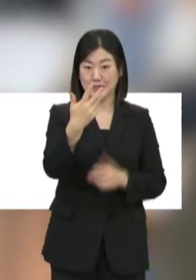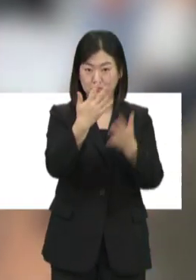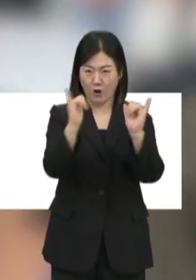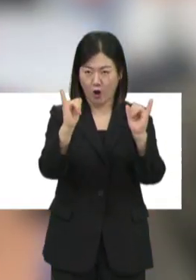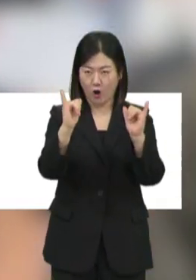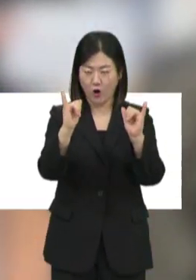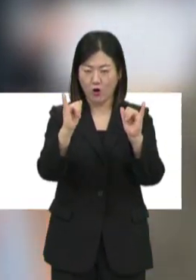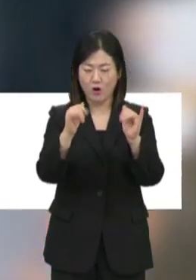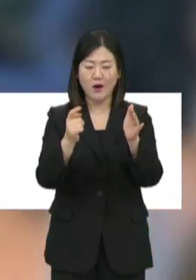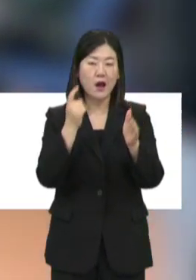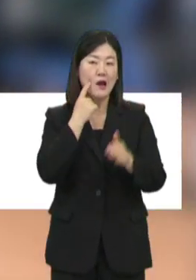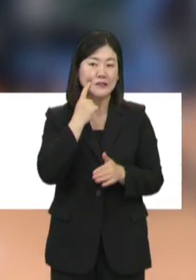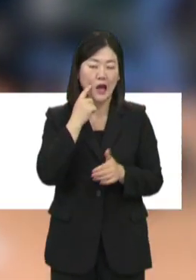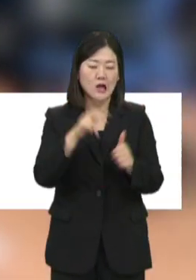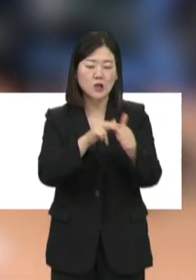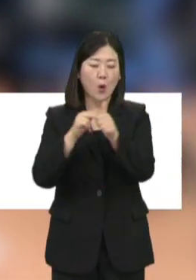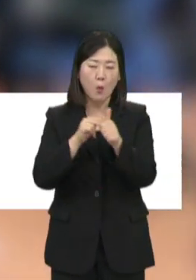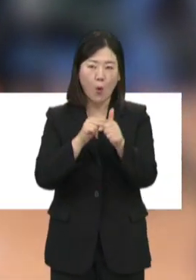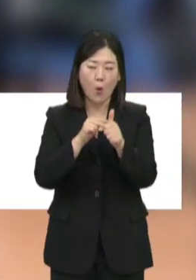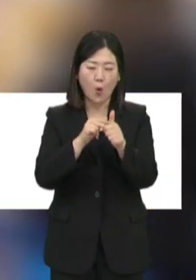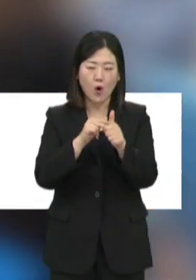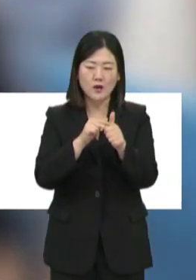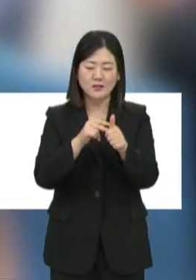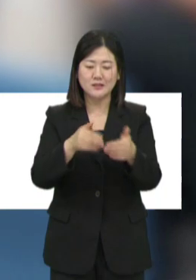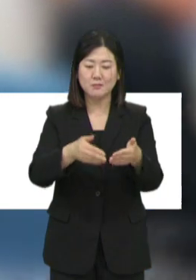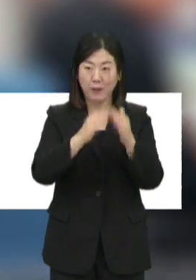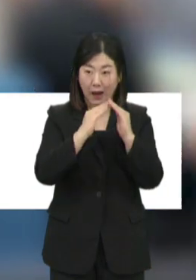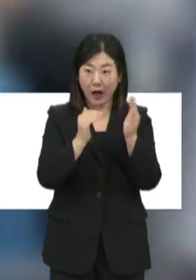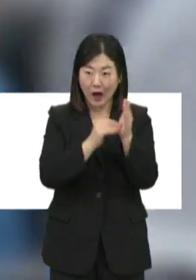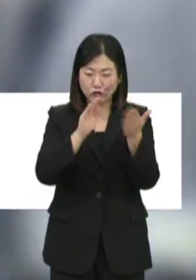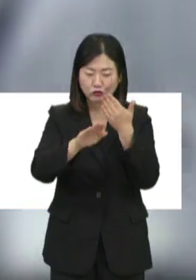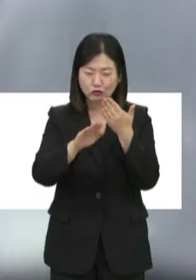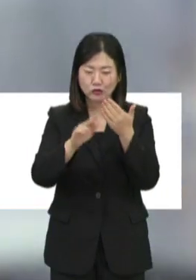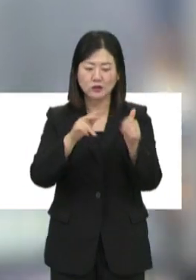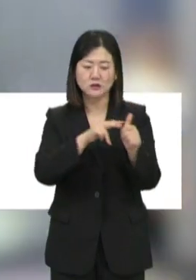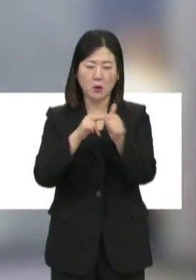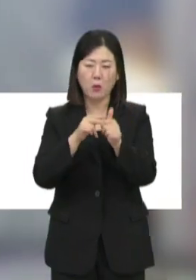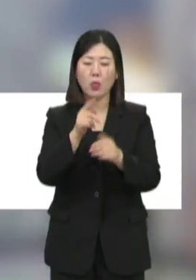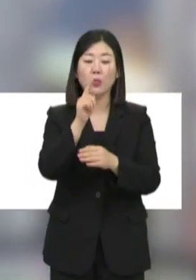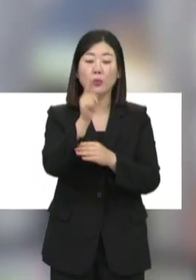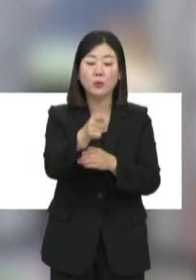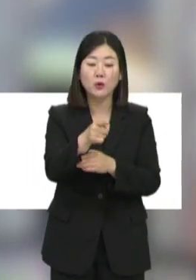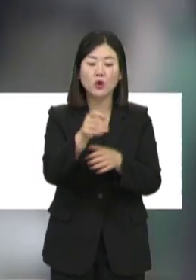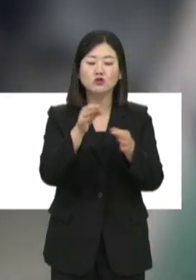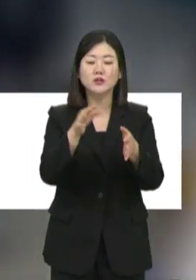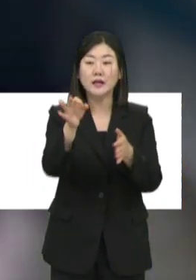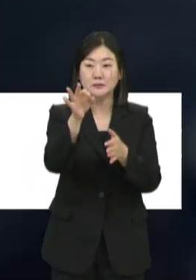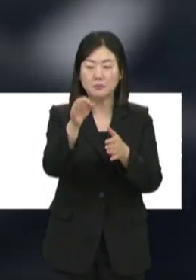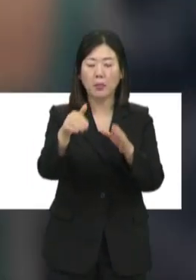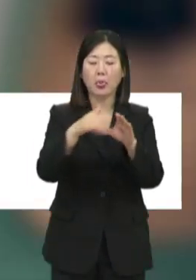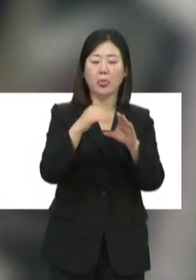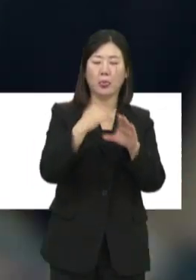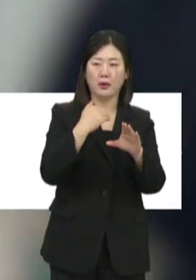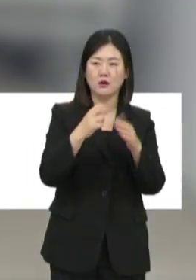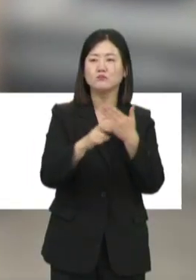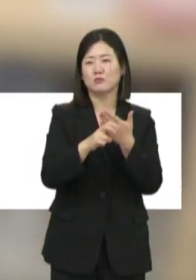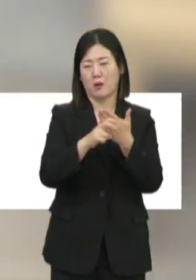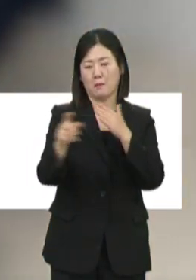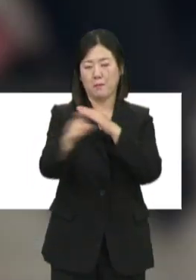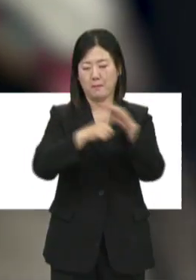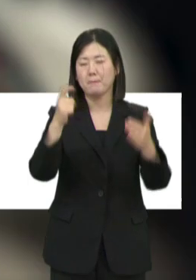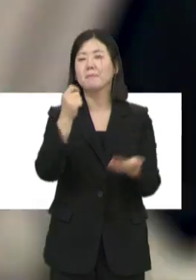7명에게 가짜 주식 매매 프로그램을 설치하도록 해 허위 주식 정보를 믿기로 투자금을 입금하게 하는 수법으로